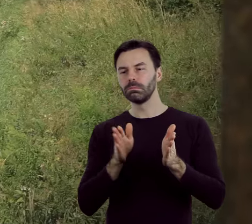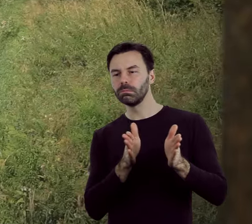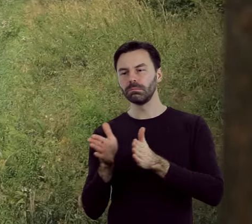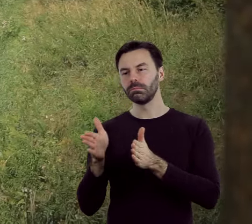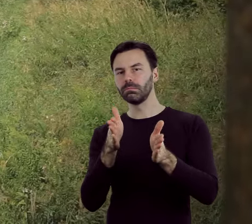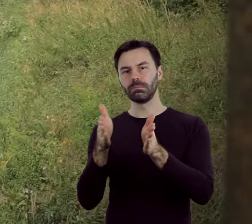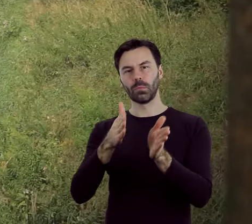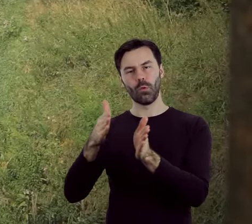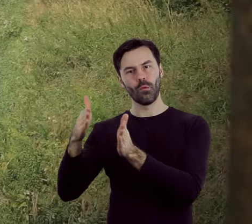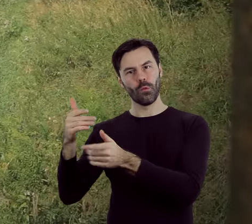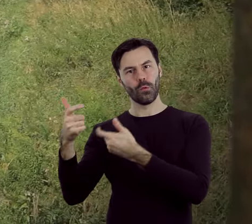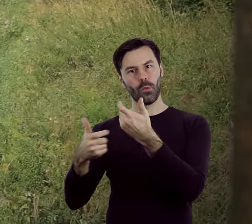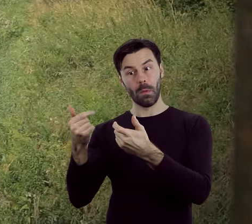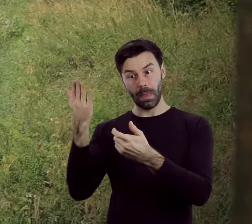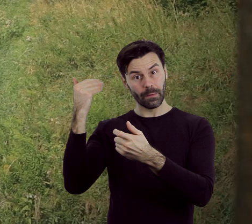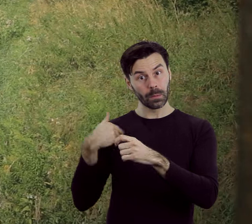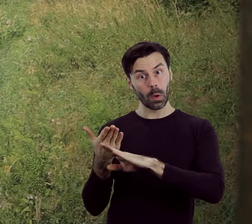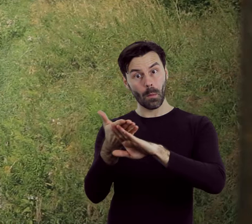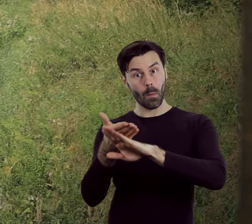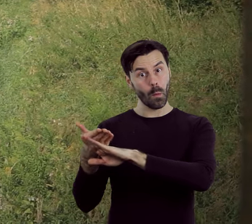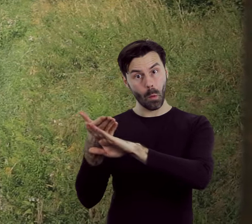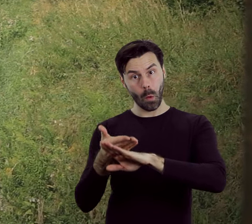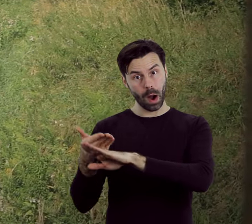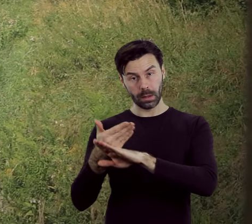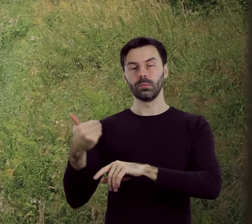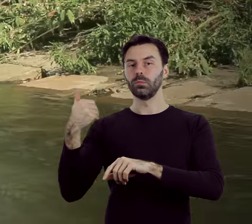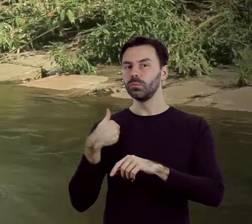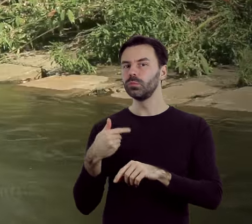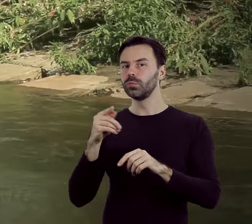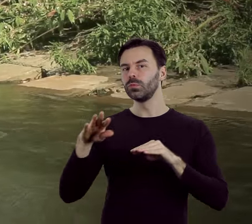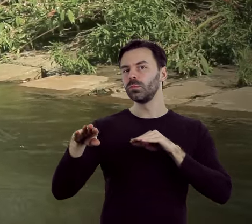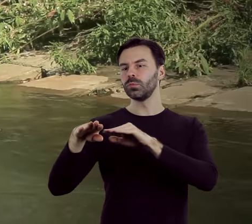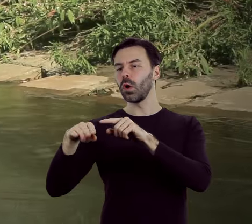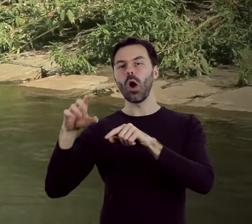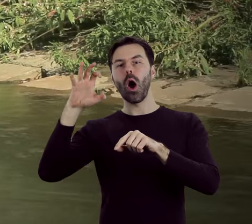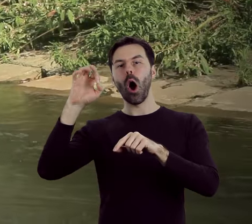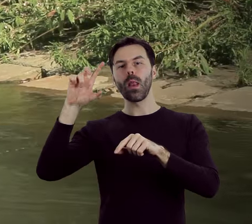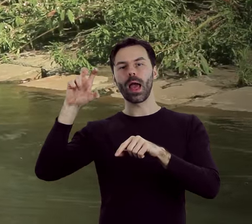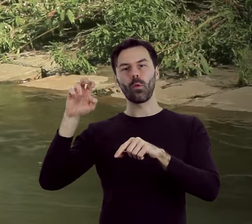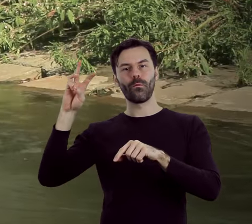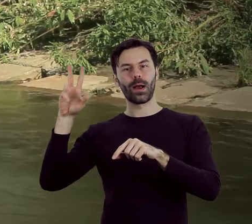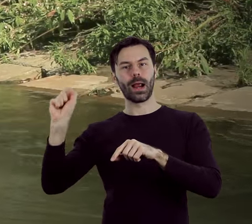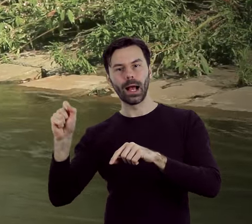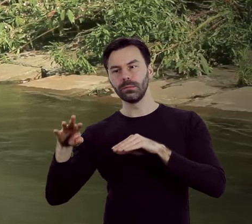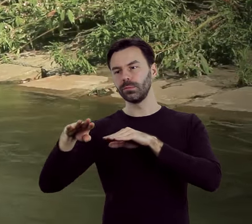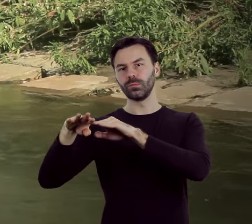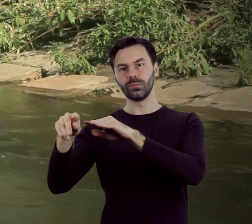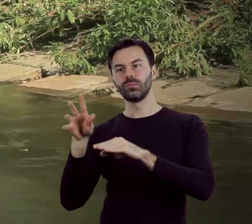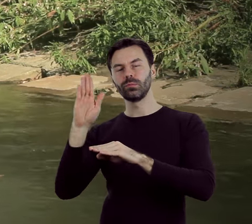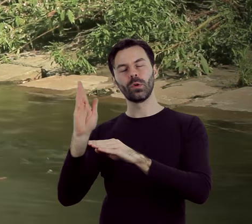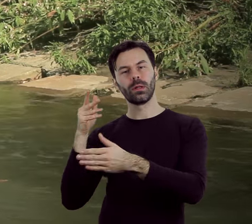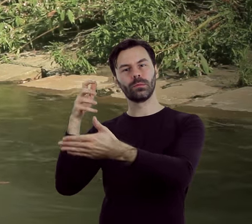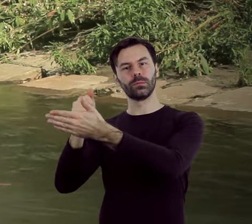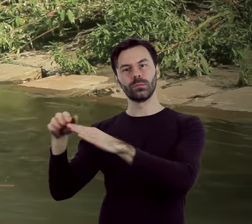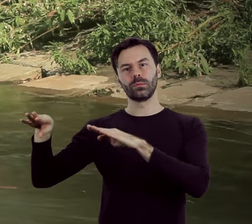Ponownie uregulowana, w pobliżu miejsca, gdzie niegdyś stał kolejny młyn, Hachuła, zasilona jest przez Olechówkę i kończy swój